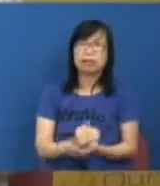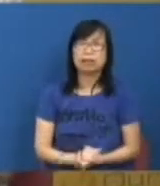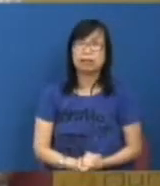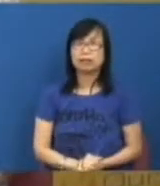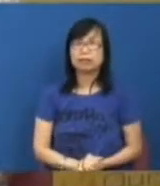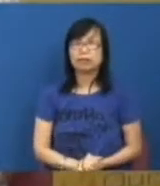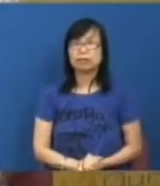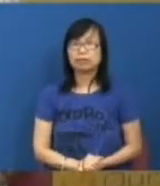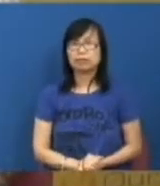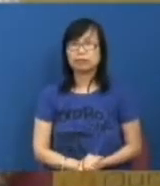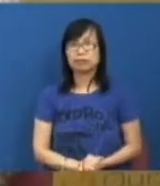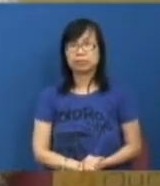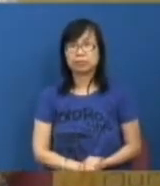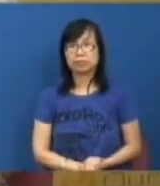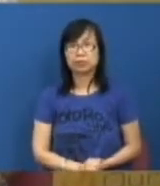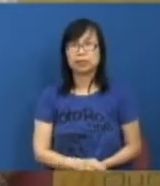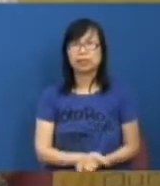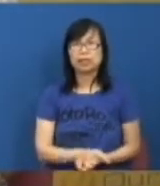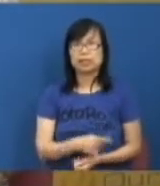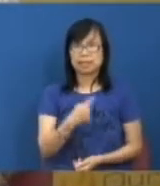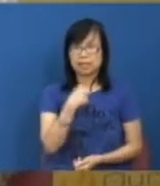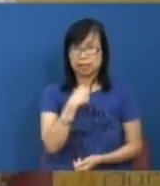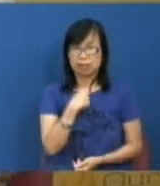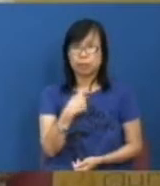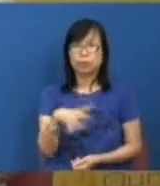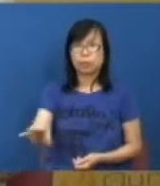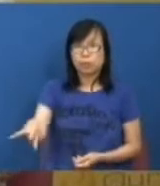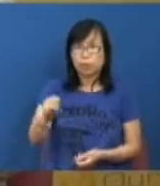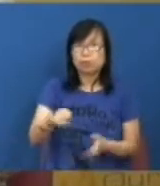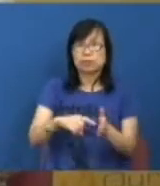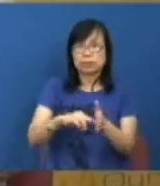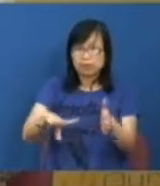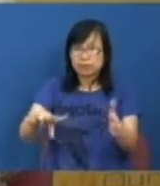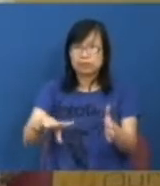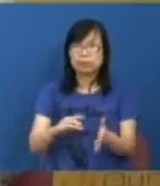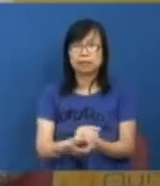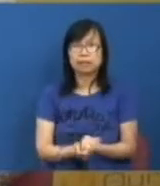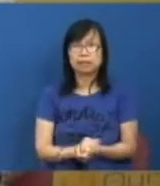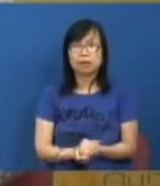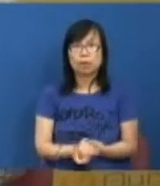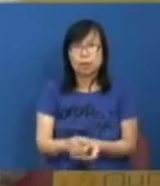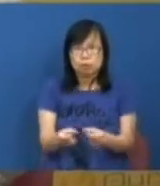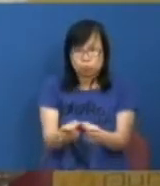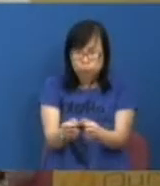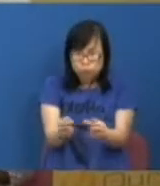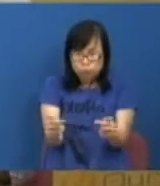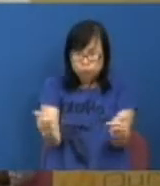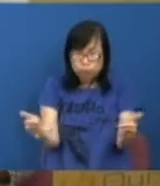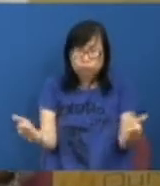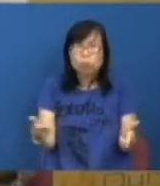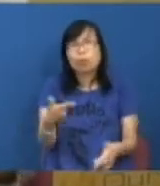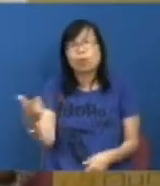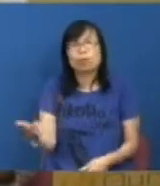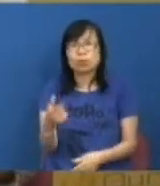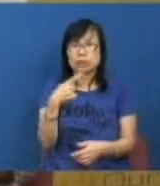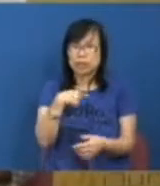嗱所以我哋即係會只會用電嘅電量咧會越嚟越多，所以我哋嘅生活